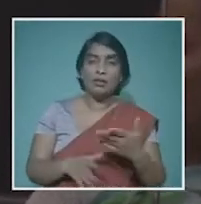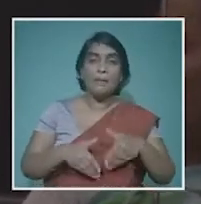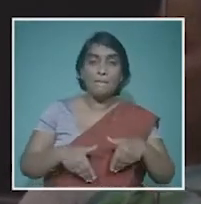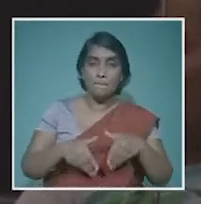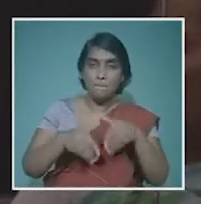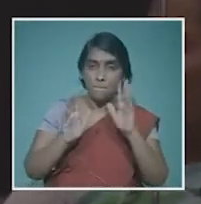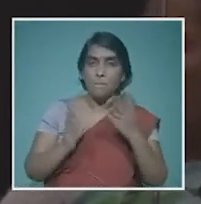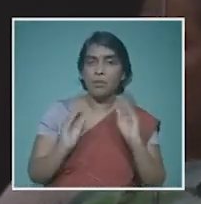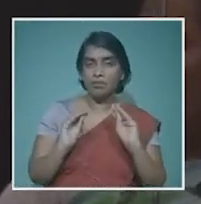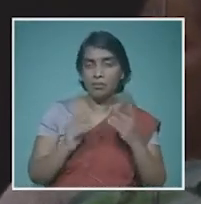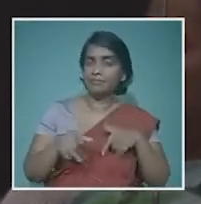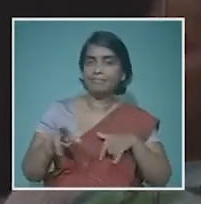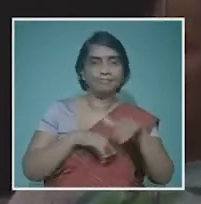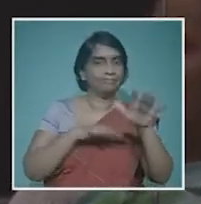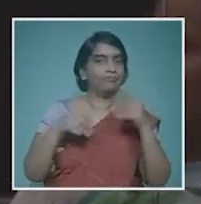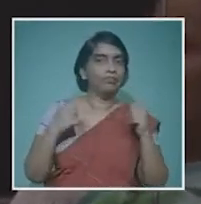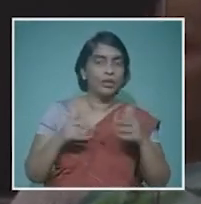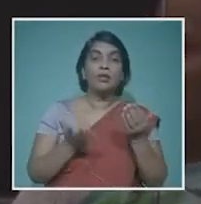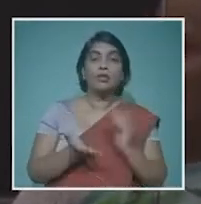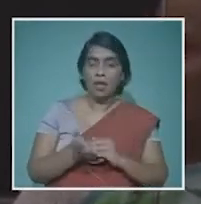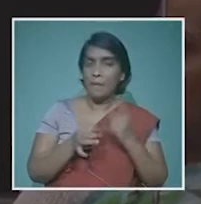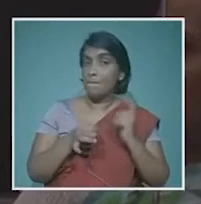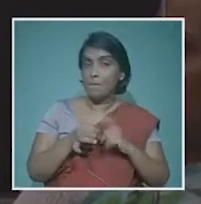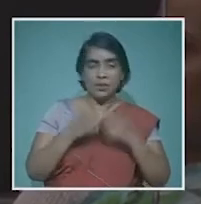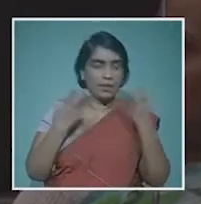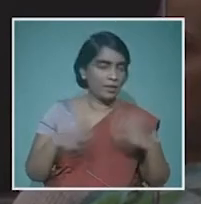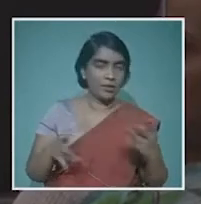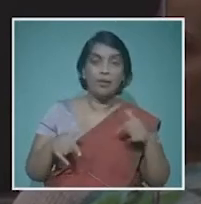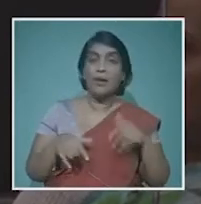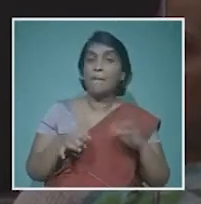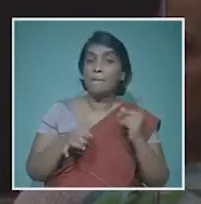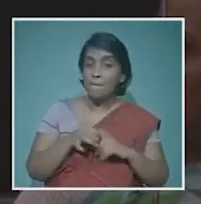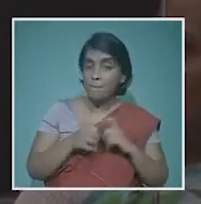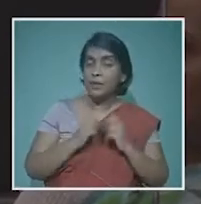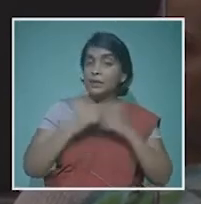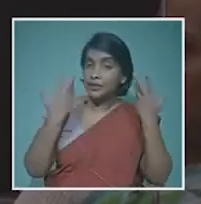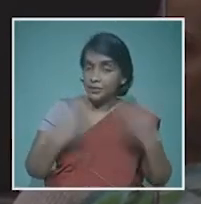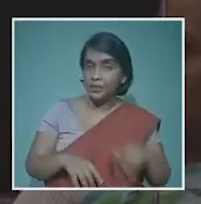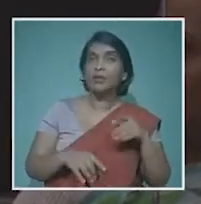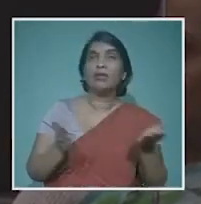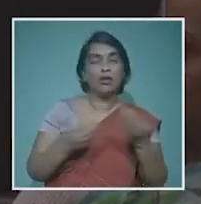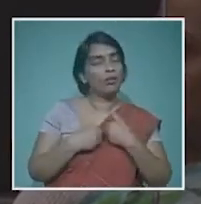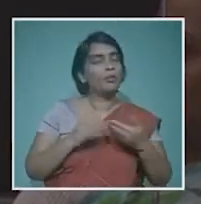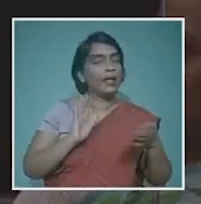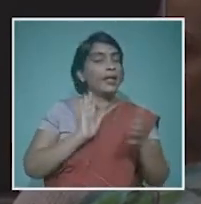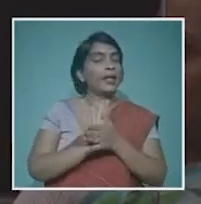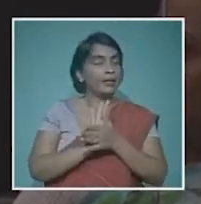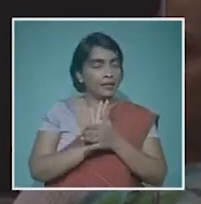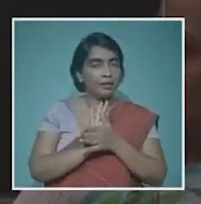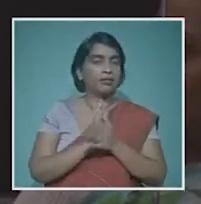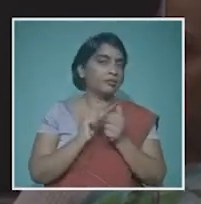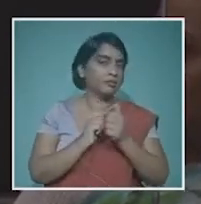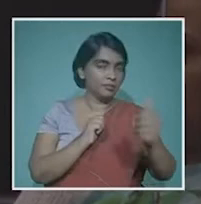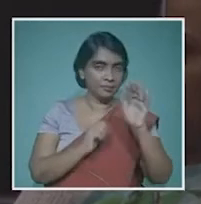පොඩ්ඩක් යන්තම් හදලා තියෙනවා. තවත් ප්‍රශ්න ඉවර නැහැ. එහෙනම් මේ ප්‍රශ්නේ ඉවර කරගන්න අපි සියලු දෙනා එකට ක්‍රියා